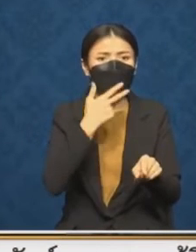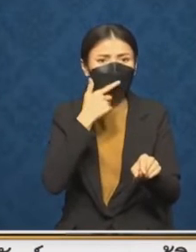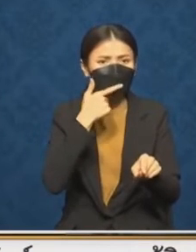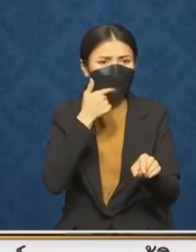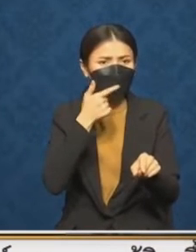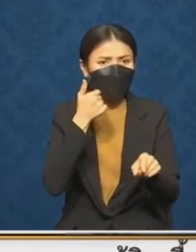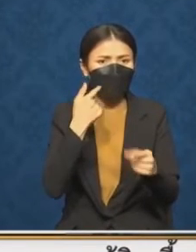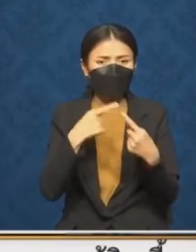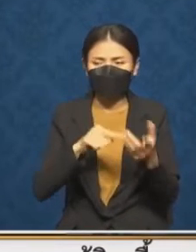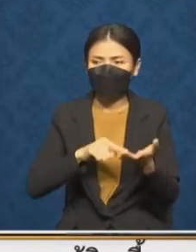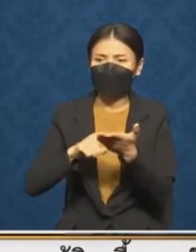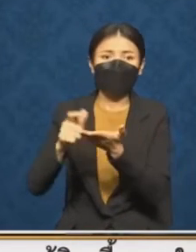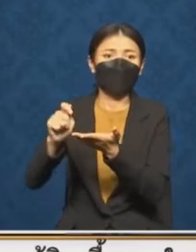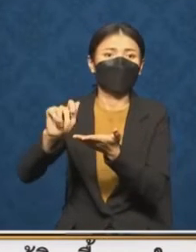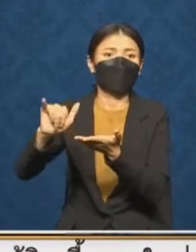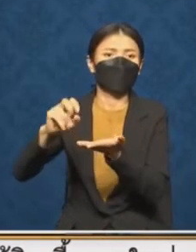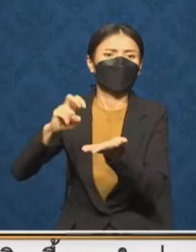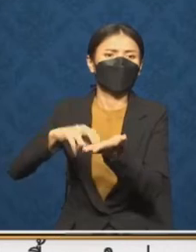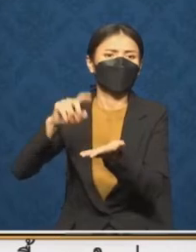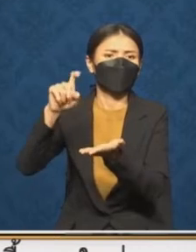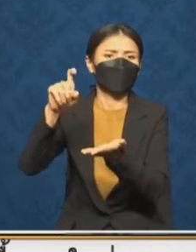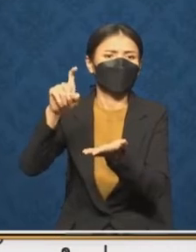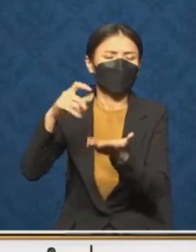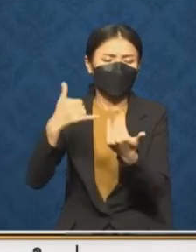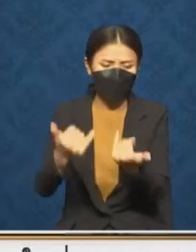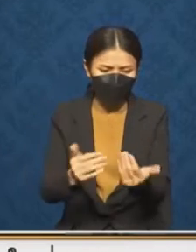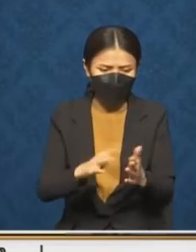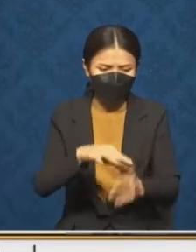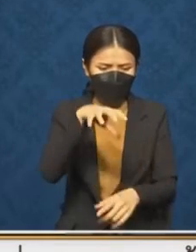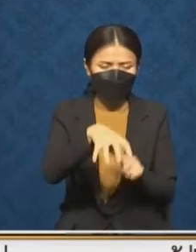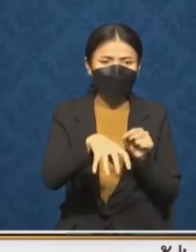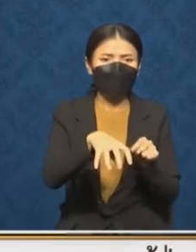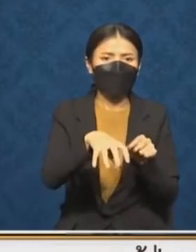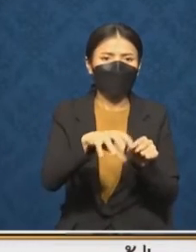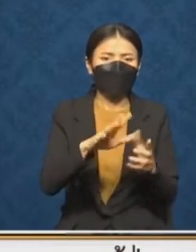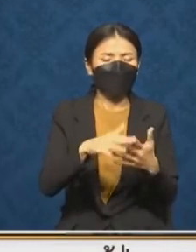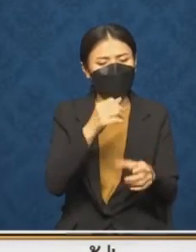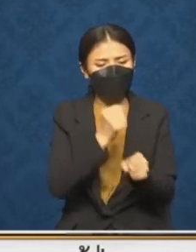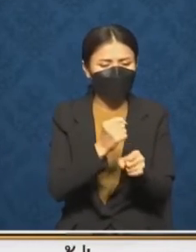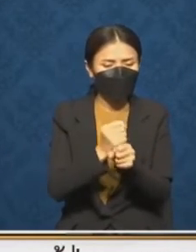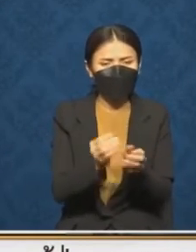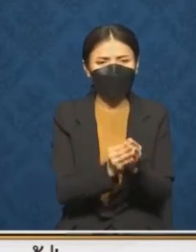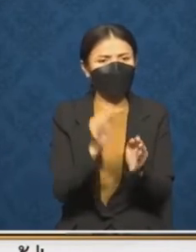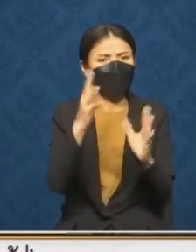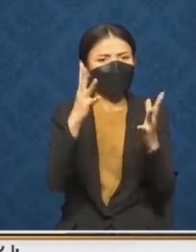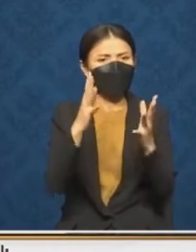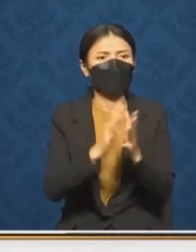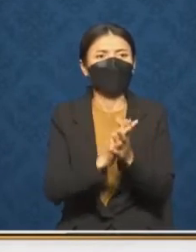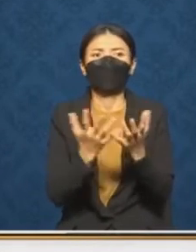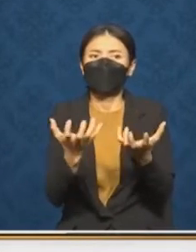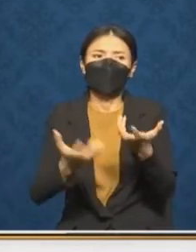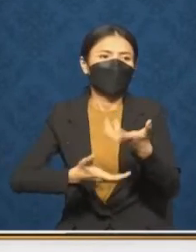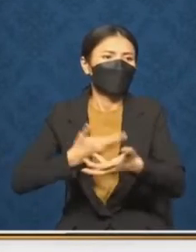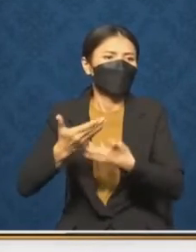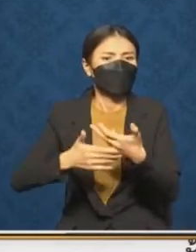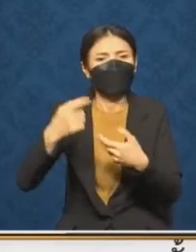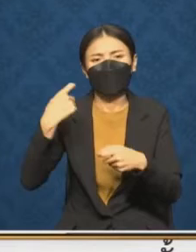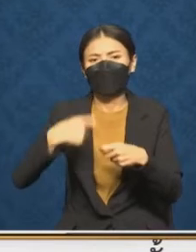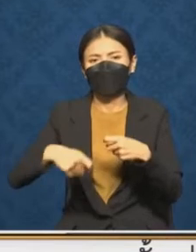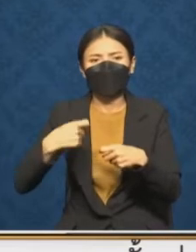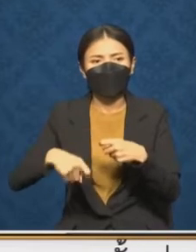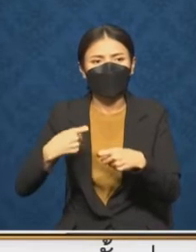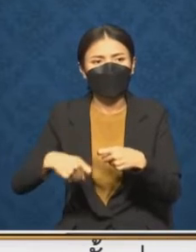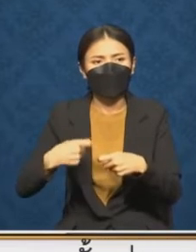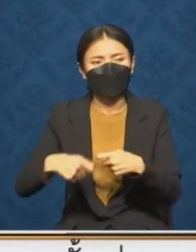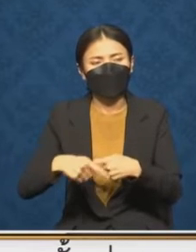มสถานที่ที่มีมมาตร ทราน ในการทำงานและสามารถทำสนค้าทจะสามาถส่ออกและ Colonel inนตลาดได้ สรางคามละ